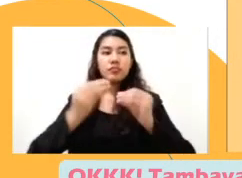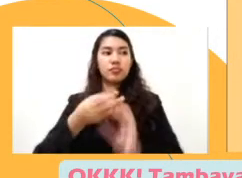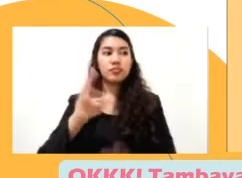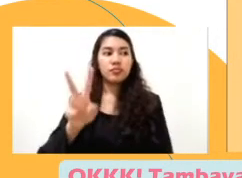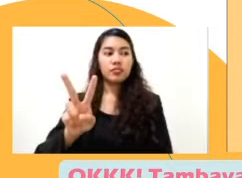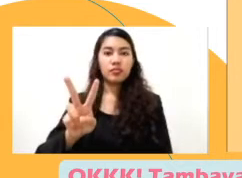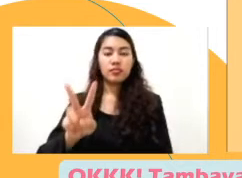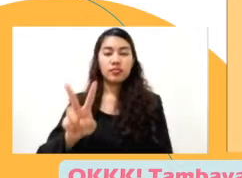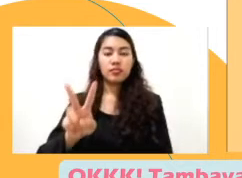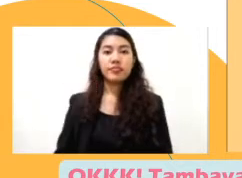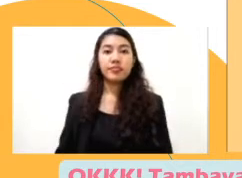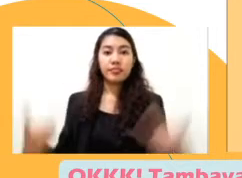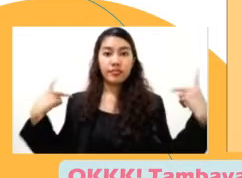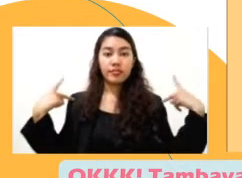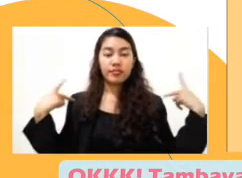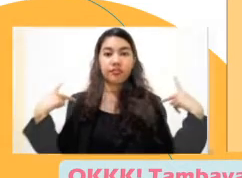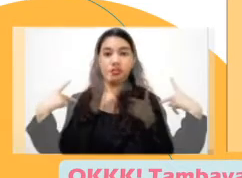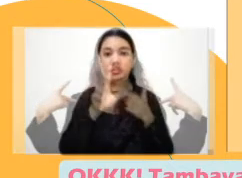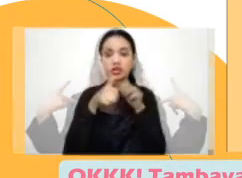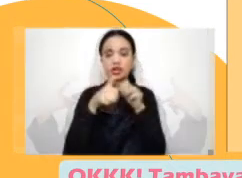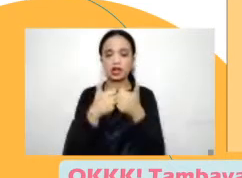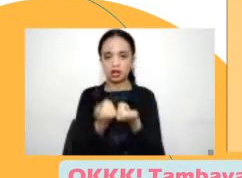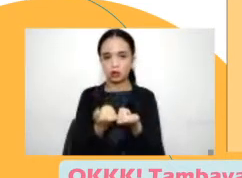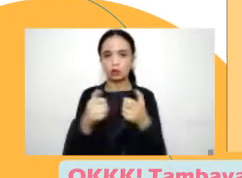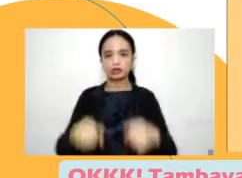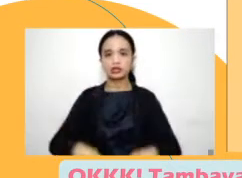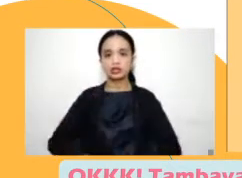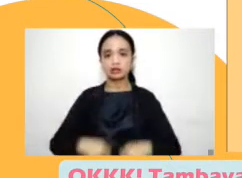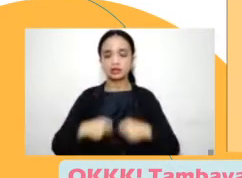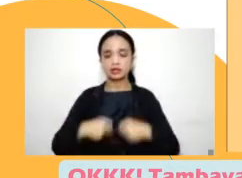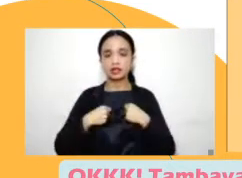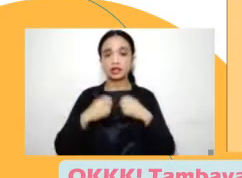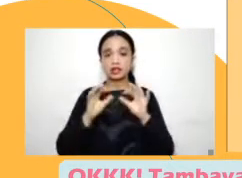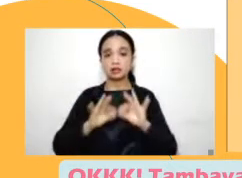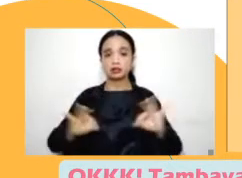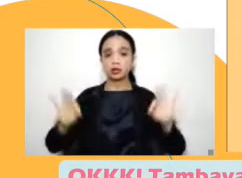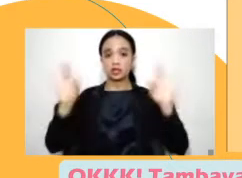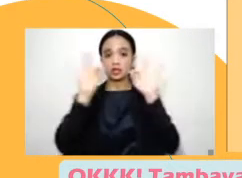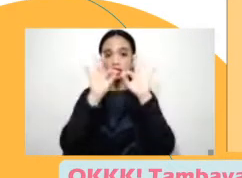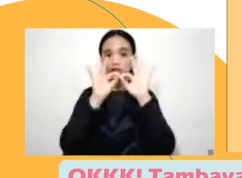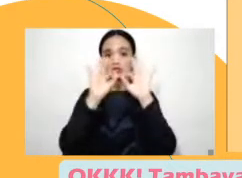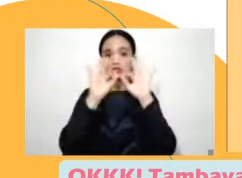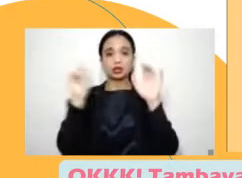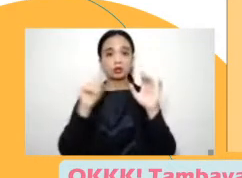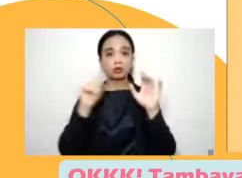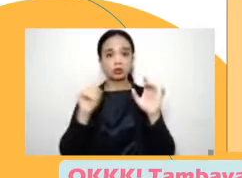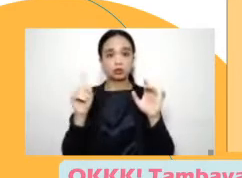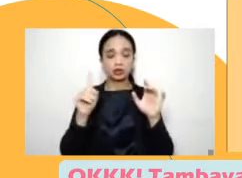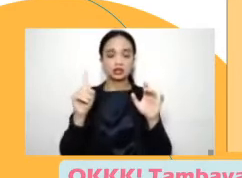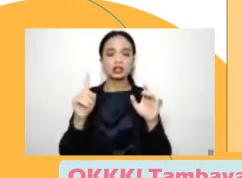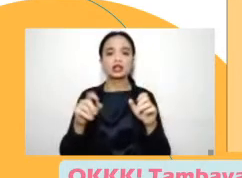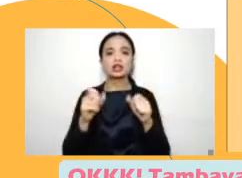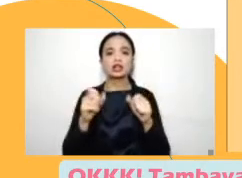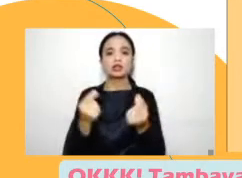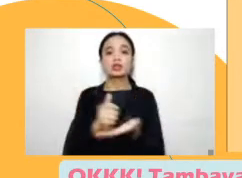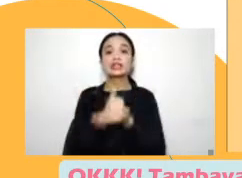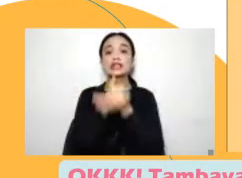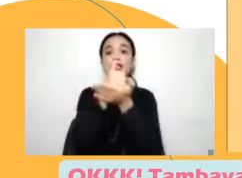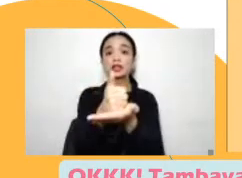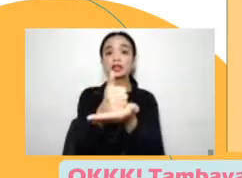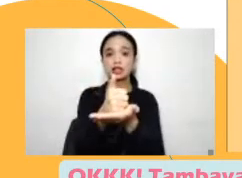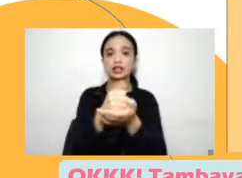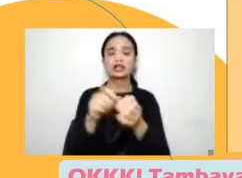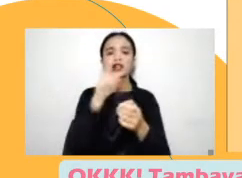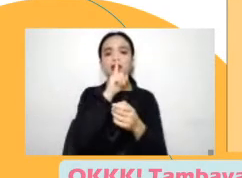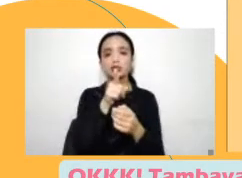may tatlong paraan ng pagbangon. Ang pinakamahalagang paraan ay yung naisusulong at